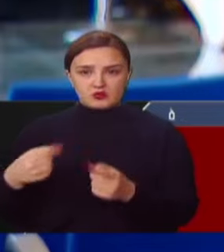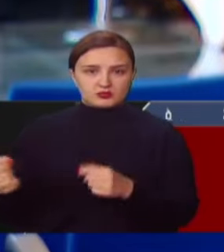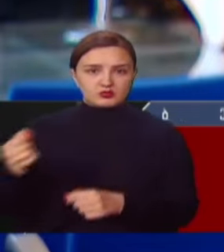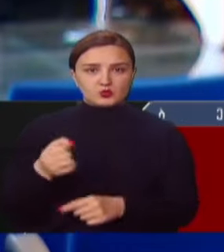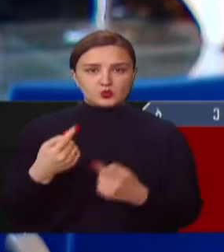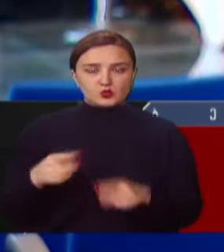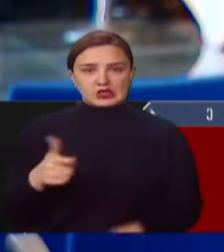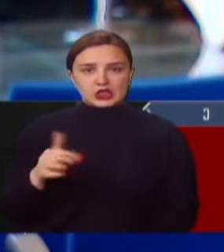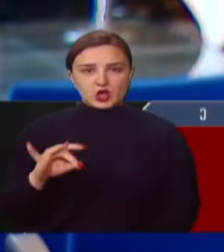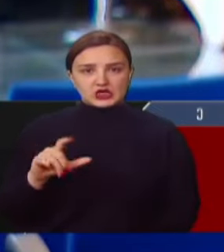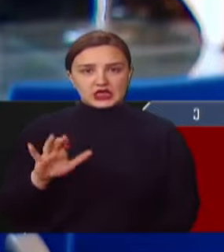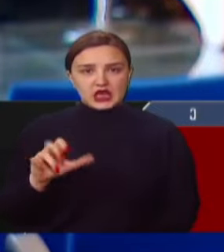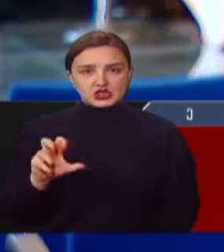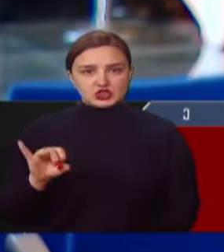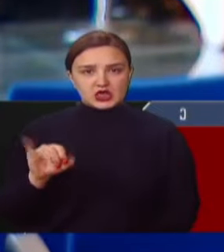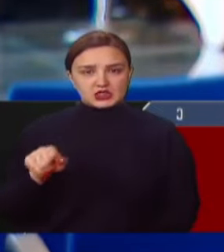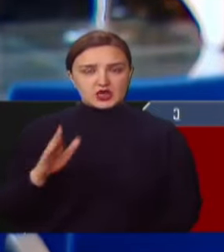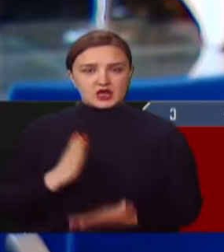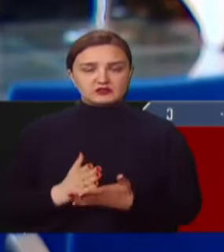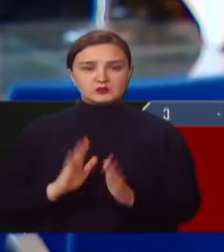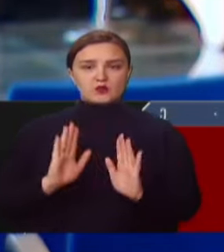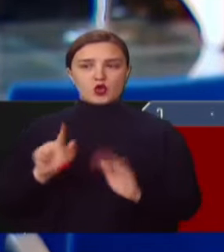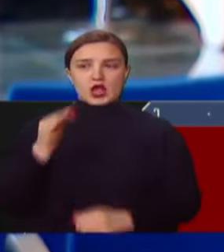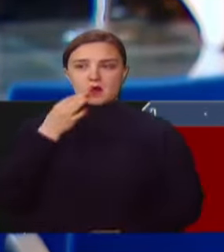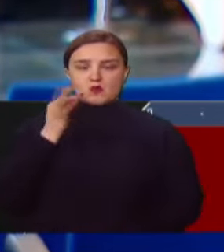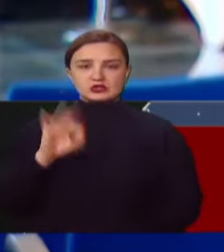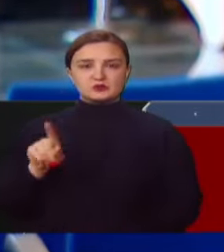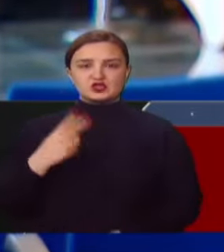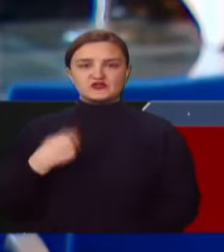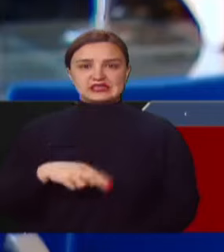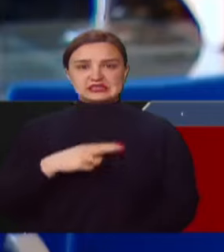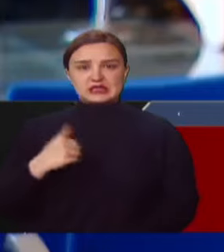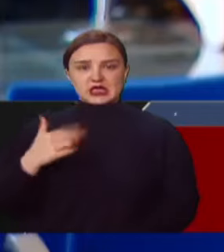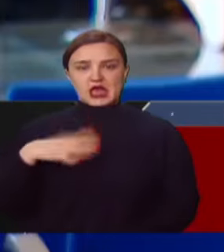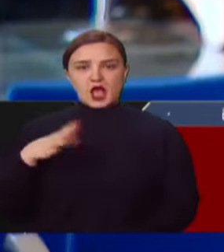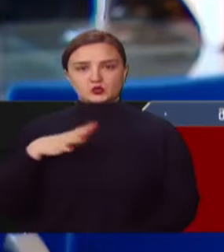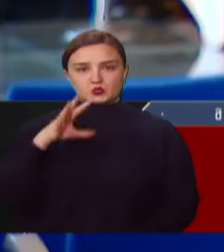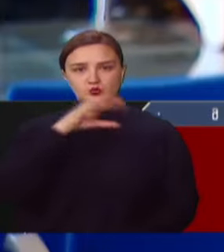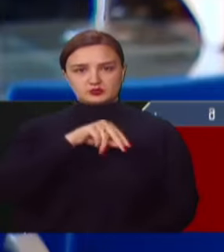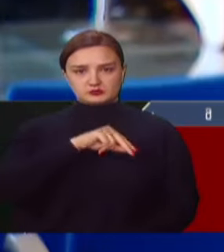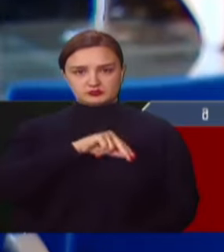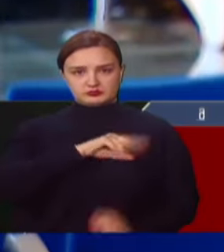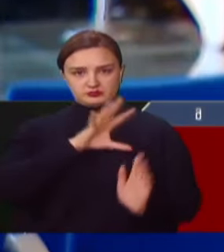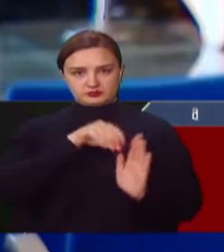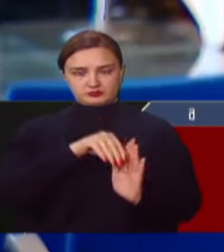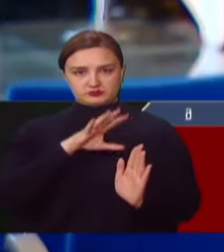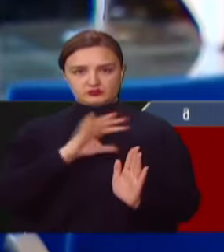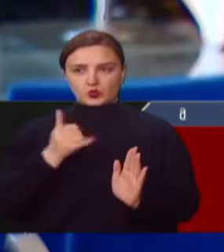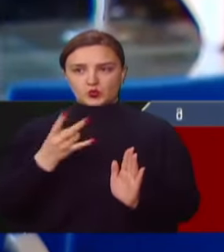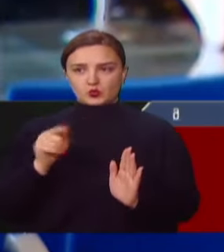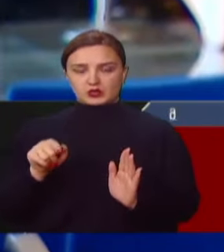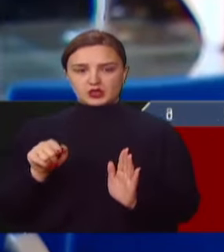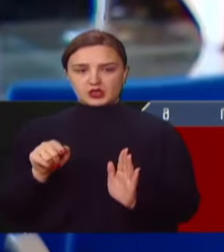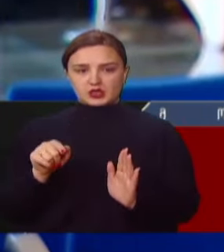ქაჯაიათი, რომელსაც მხოლოდ ის გამოცდილება აქვს, რომ შვეიცარიის ქართულ სექციაში მუშაობდა და როგორ უნდა ისაუბროს